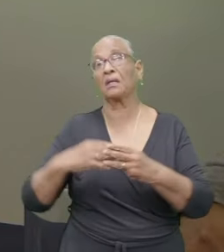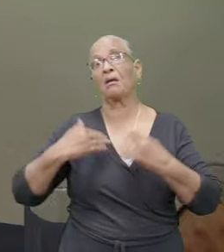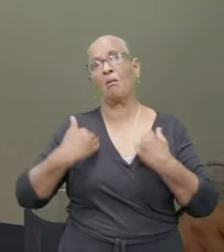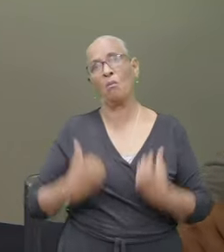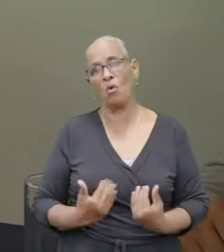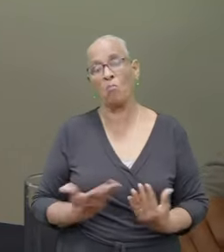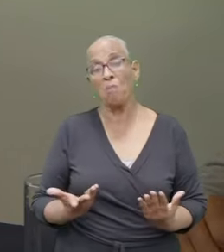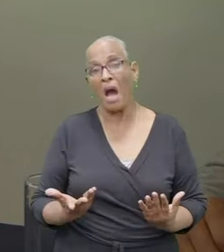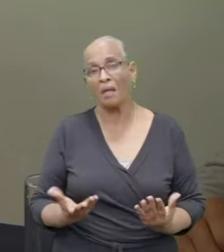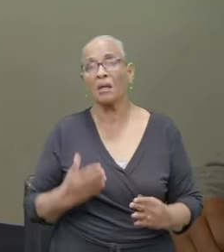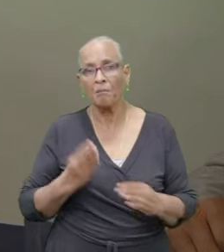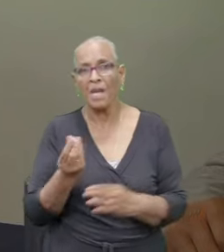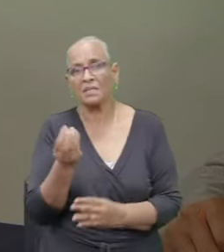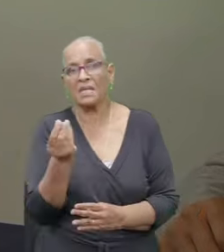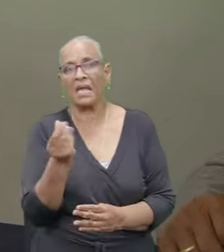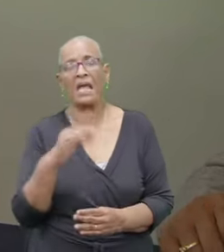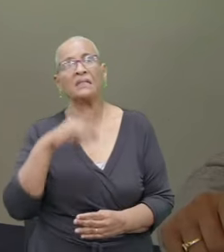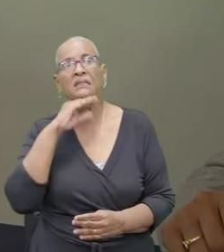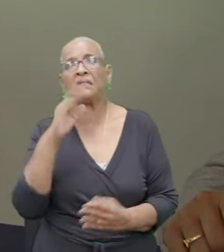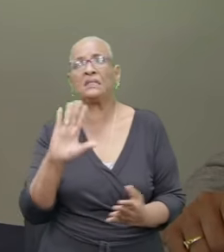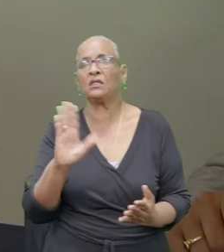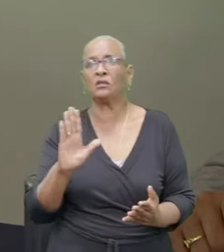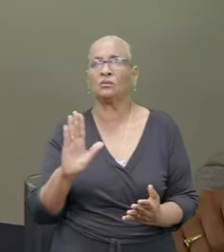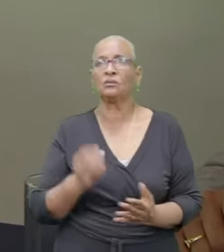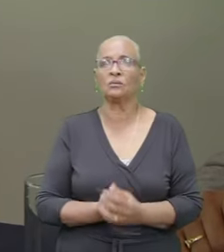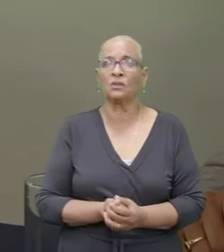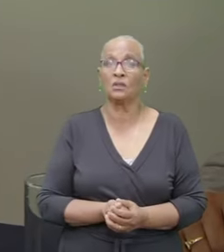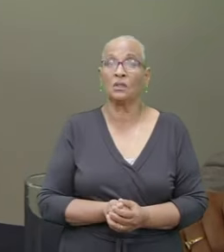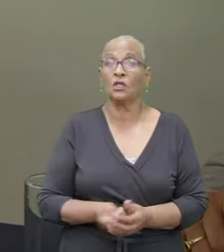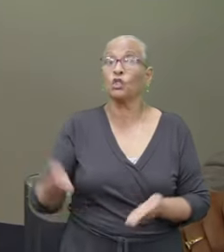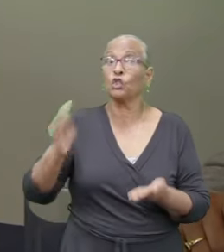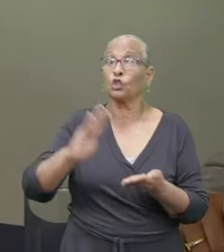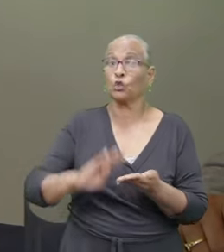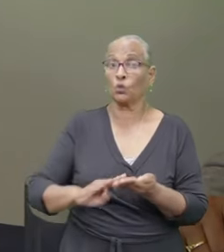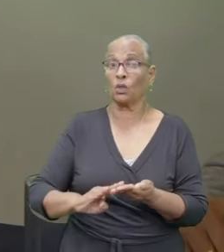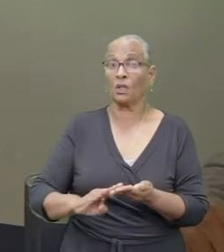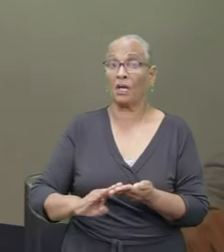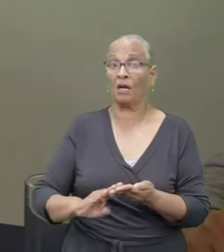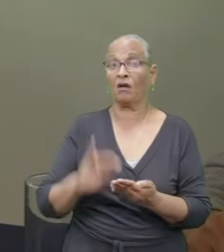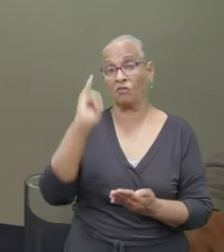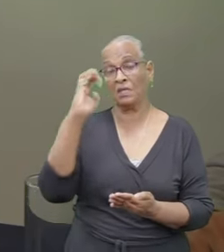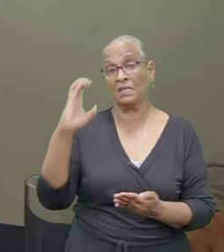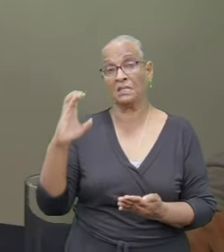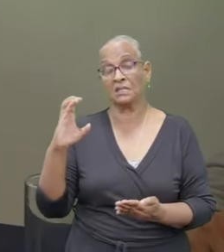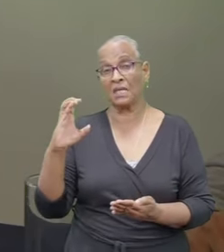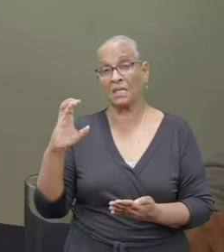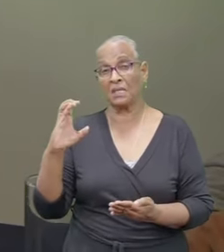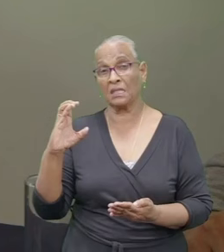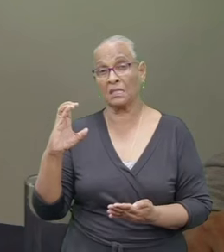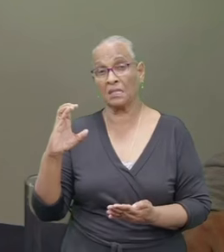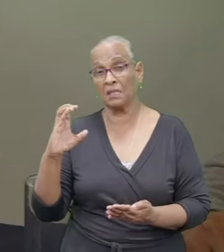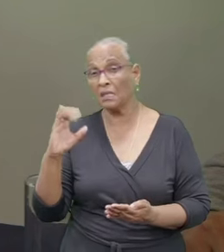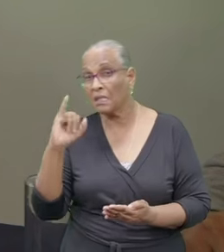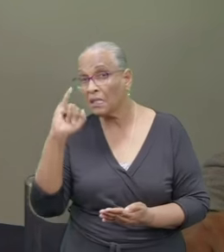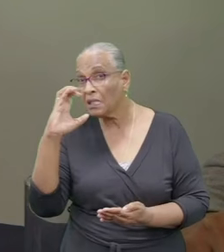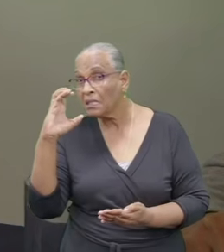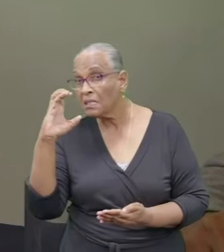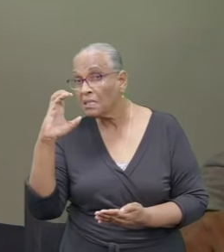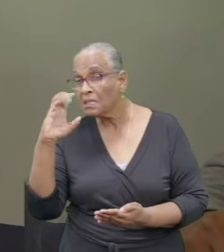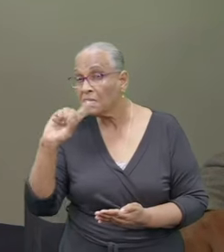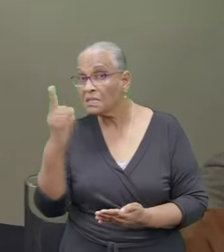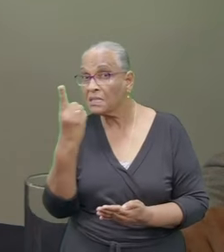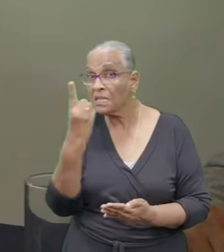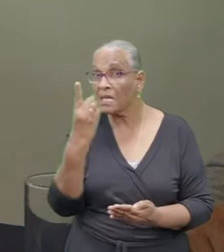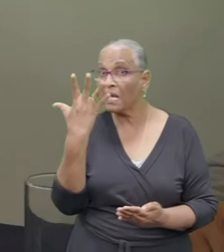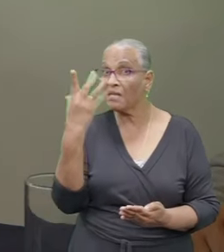toelagen. Als ik het goed begrepen heb, is het vooral voor IC. Als ik het goed begrepen heb, is dat vooral